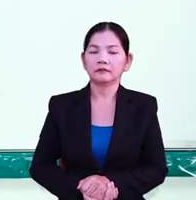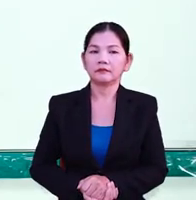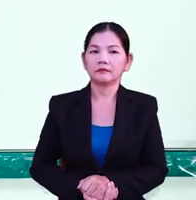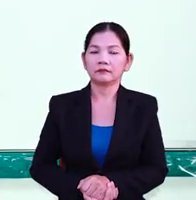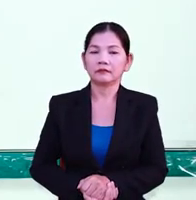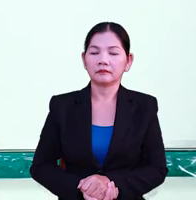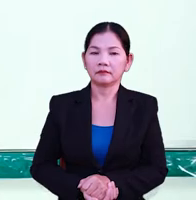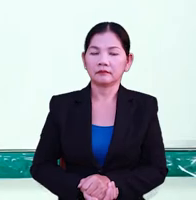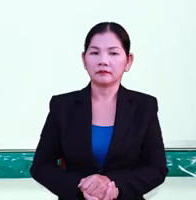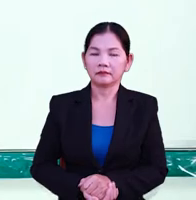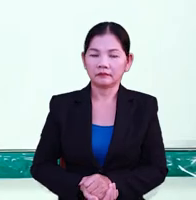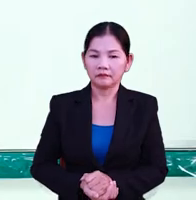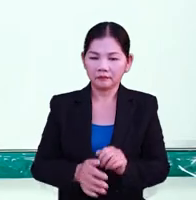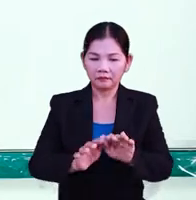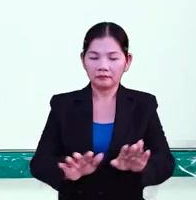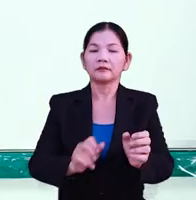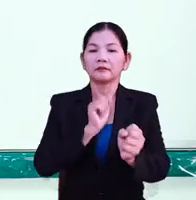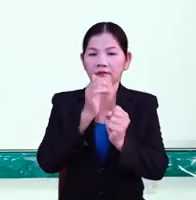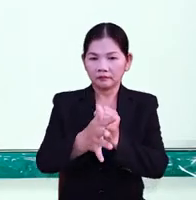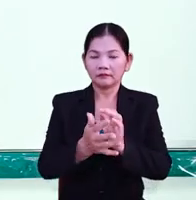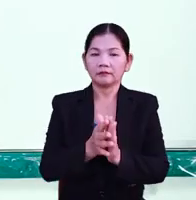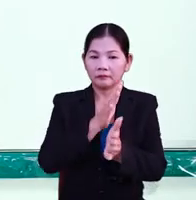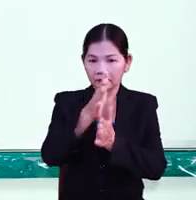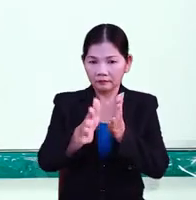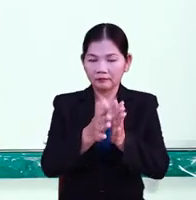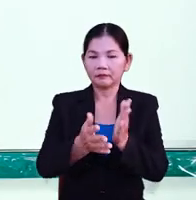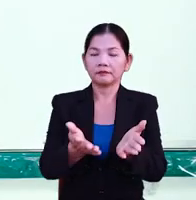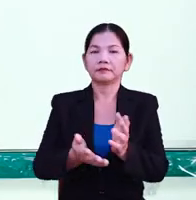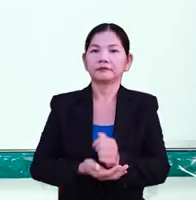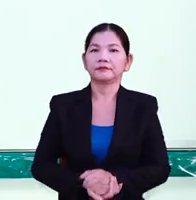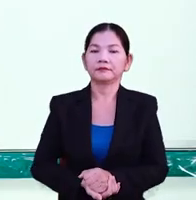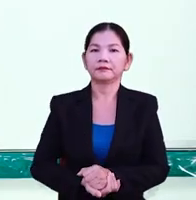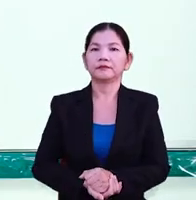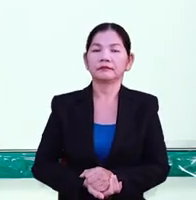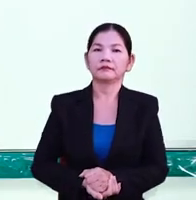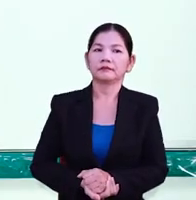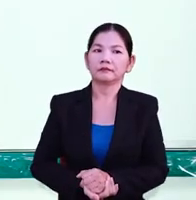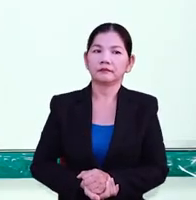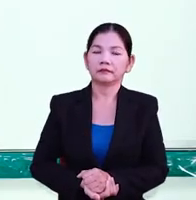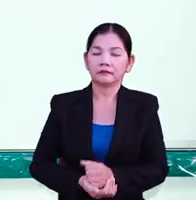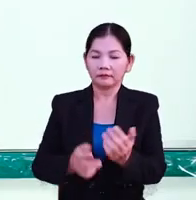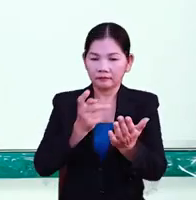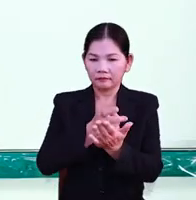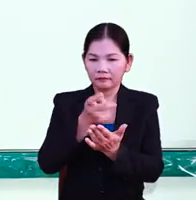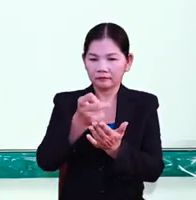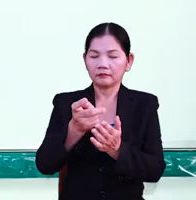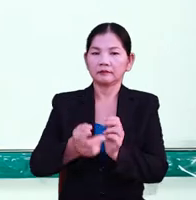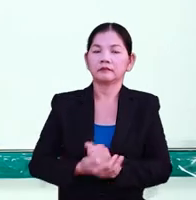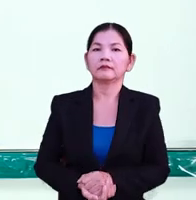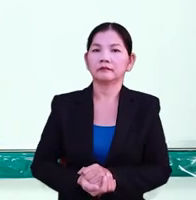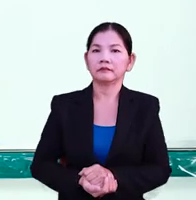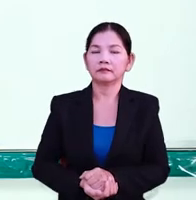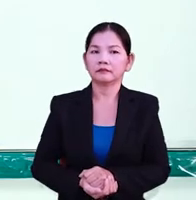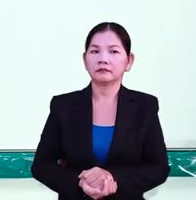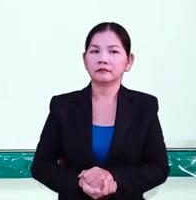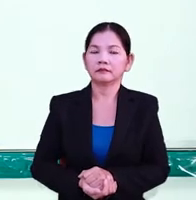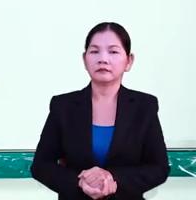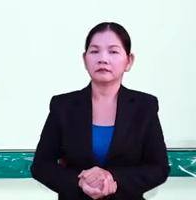តោះឥឡូវនេះសូមកូនកូនចាប់ផ្ដើមឲ្យអានឲ្យលឺចាកណិតវិទ្យា